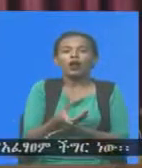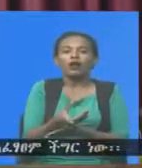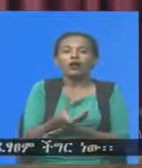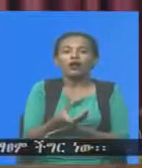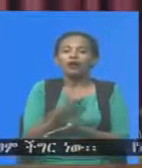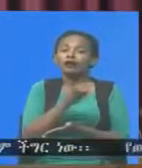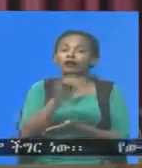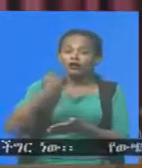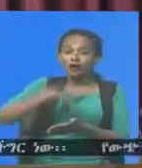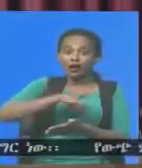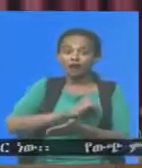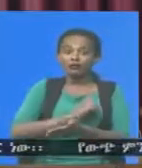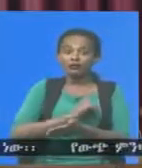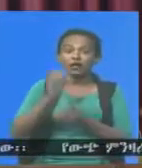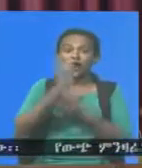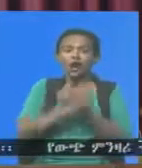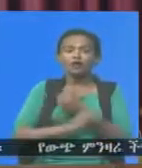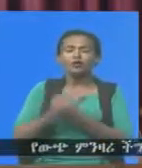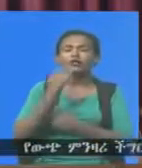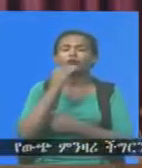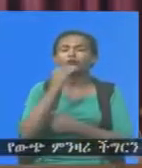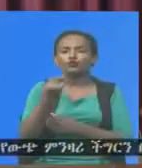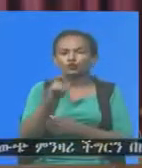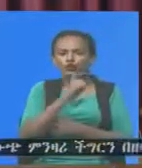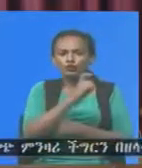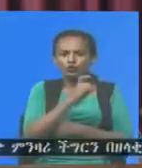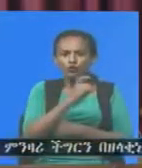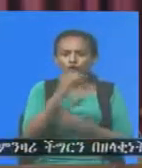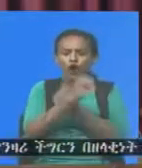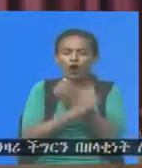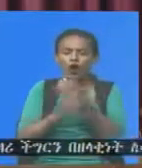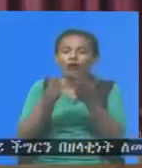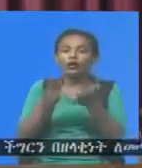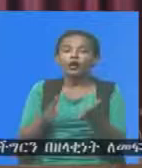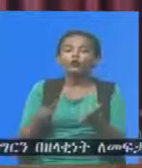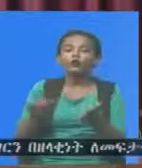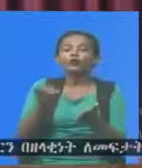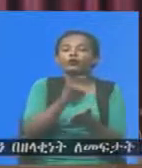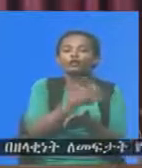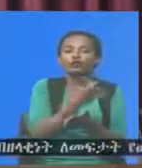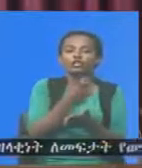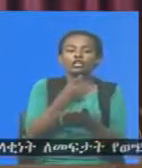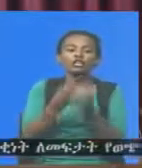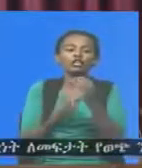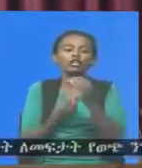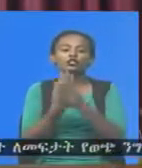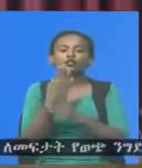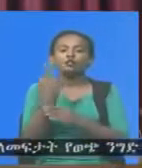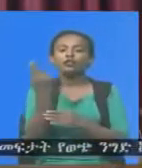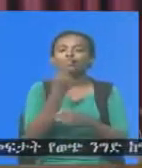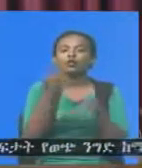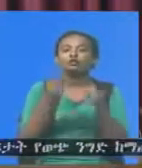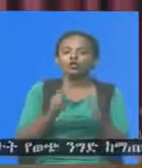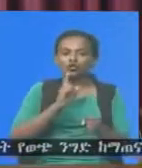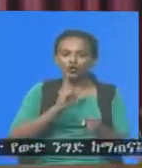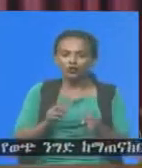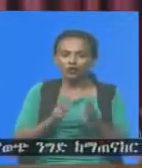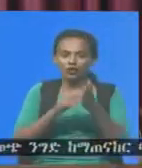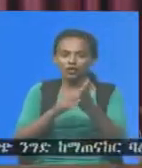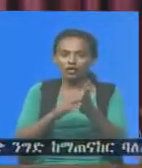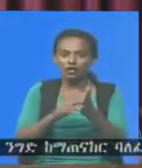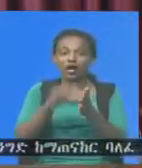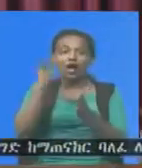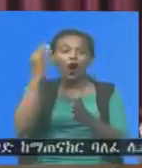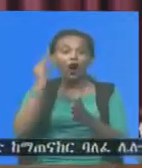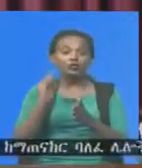እንደኛ ያለ ሀገር በጣም ጥሩ የሚሆነው ሎካላይዝ የሆነ ኢነርጂ መጠቀም ሲችል። ለምሳሌ የሐዋሳ